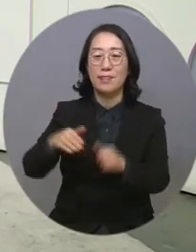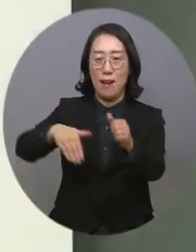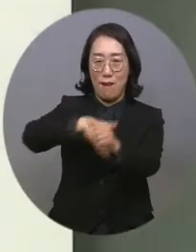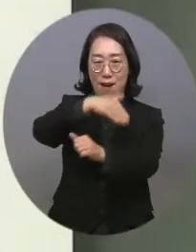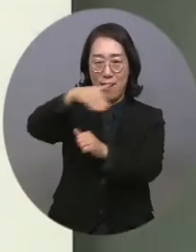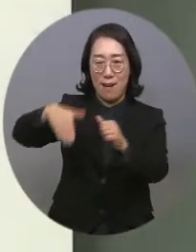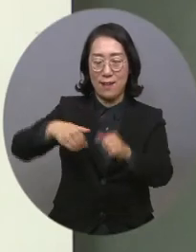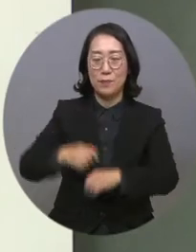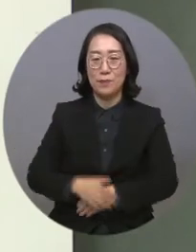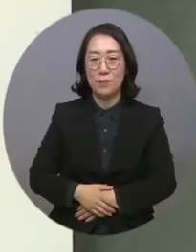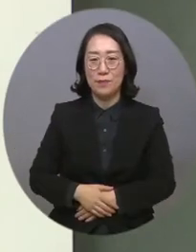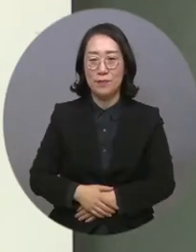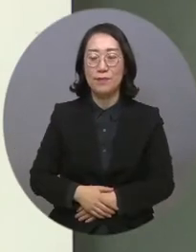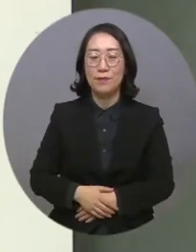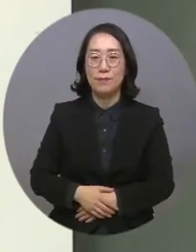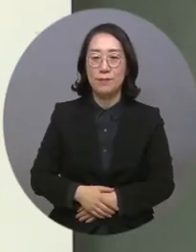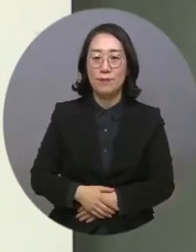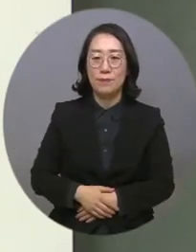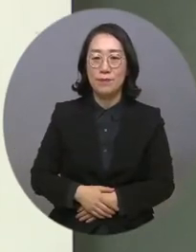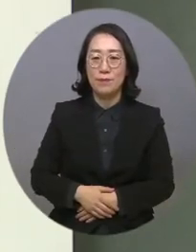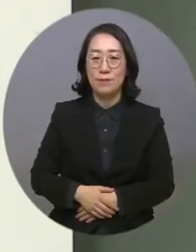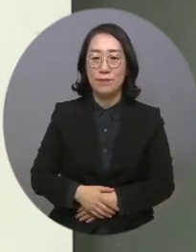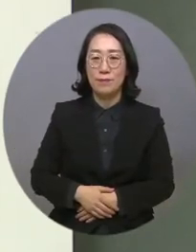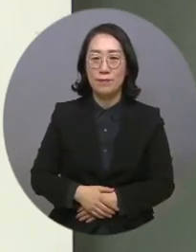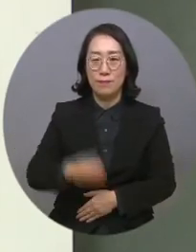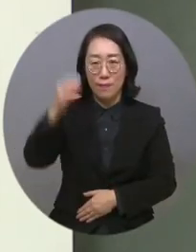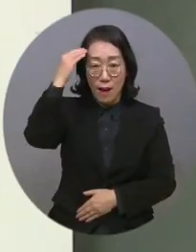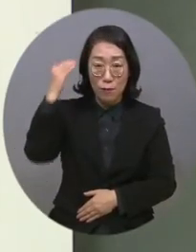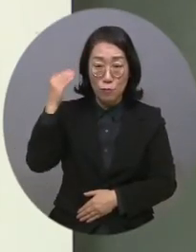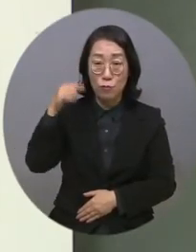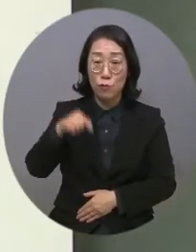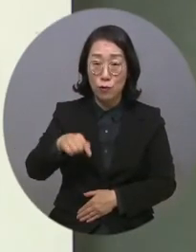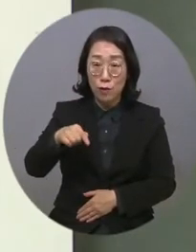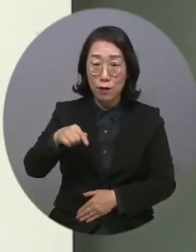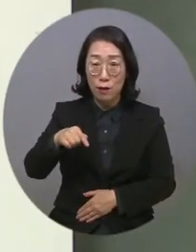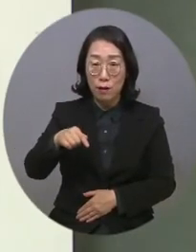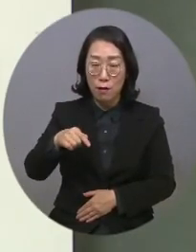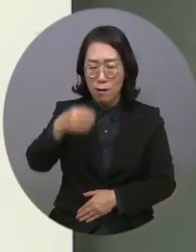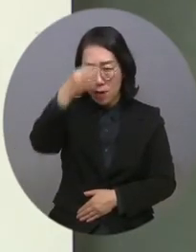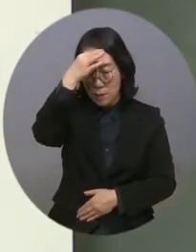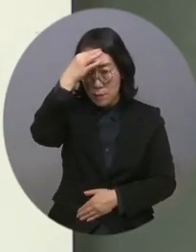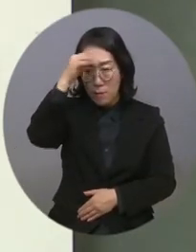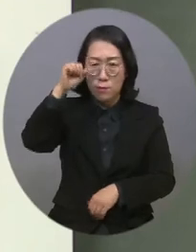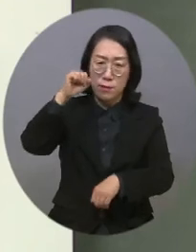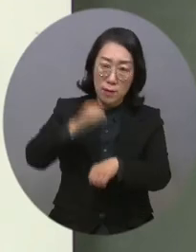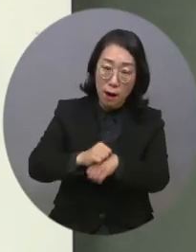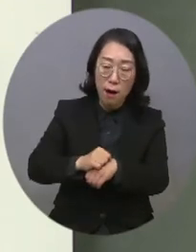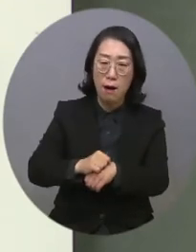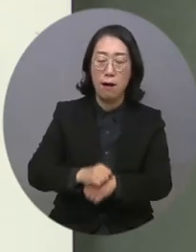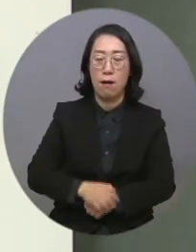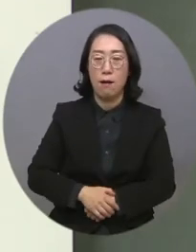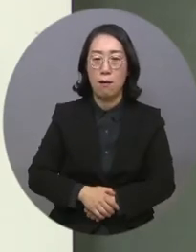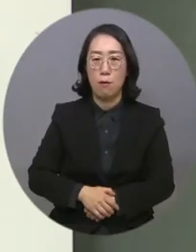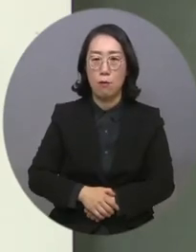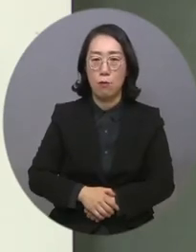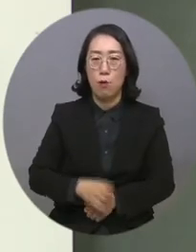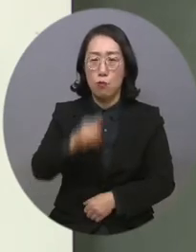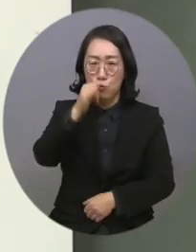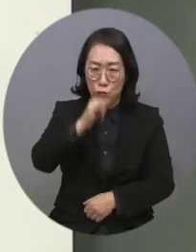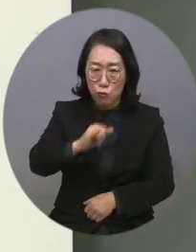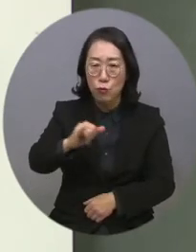한데 참 그래요. 우리나라가 이렇게 재주가 많고 또